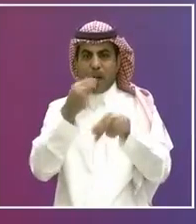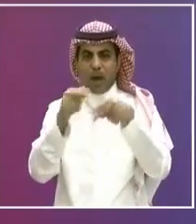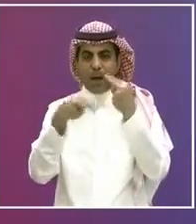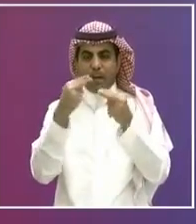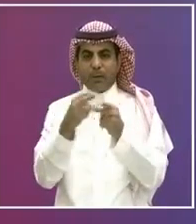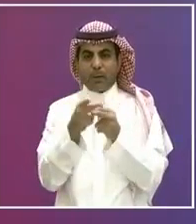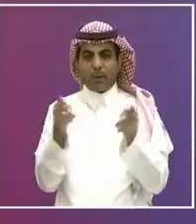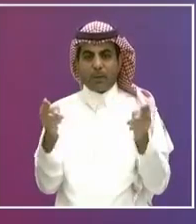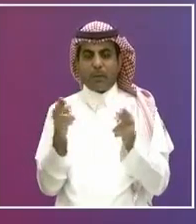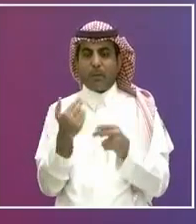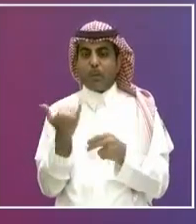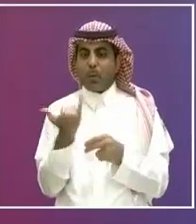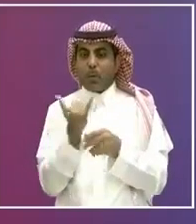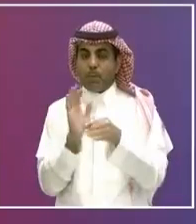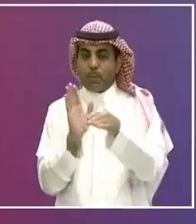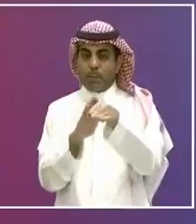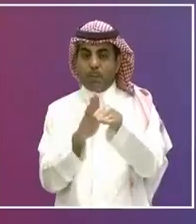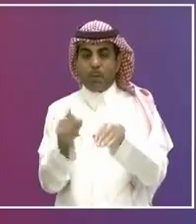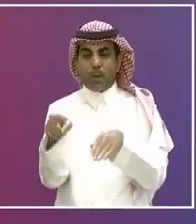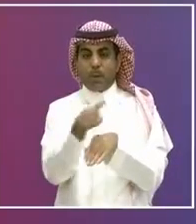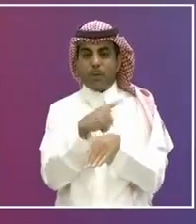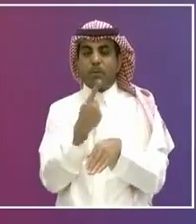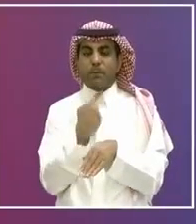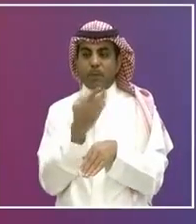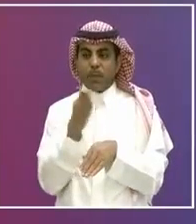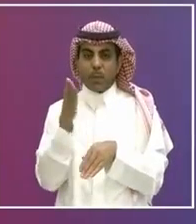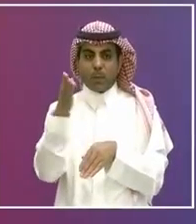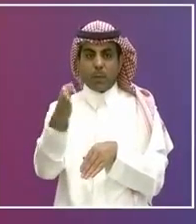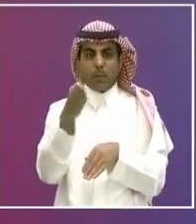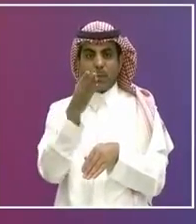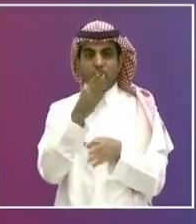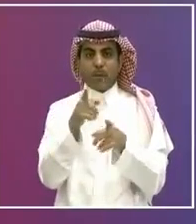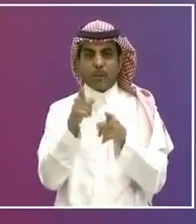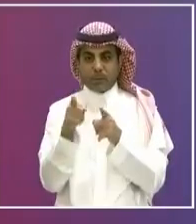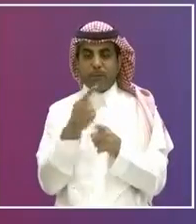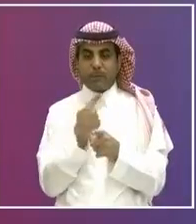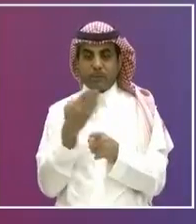المهم دائما وأبدا أينما ذهبنا ولأي نشاط أن نتقيد بالاحترازات بكل دقة.